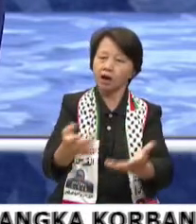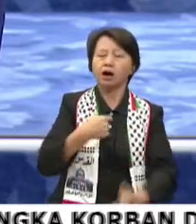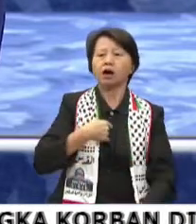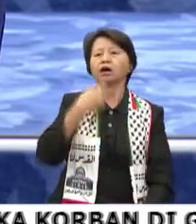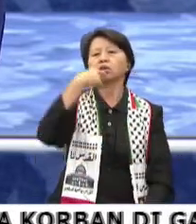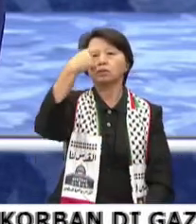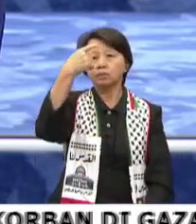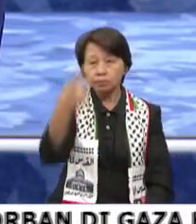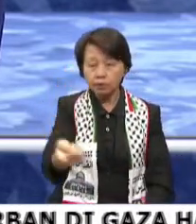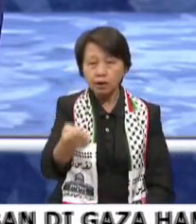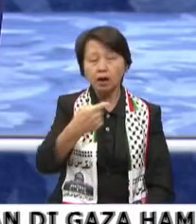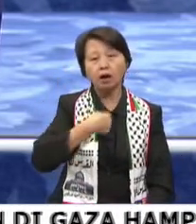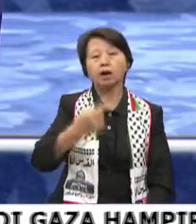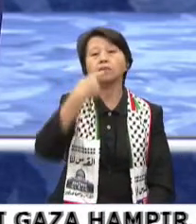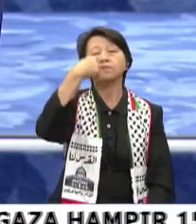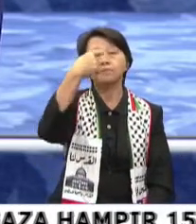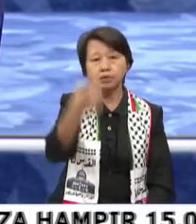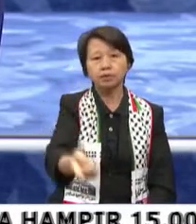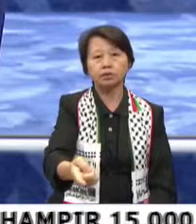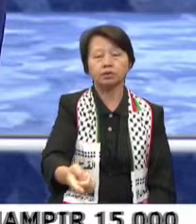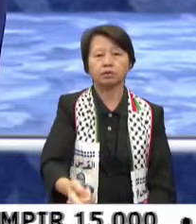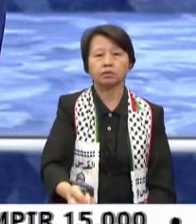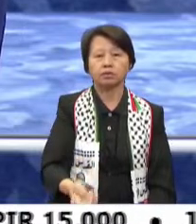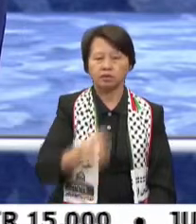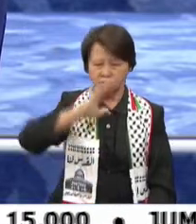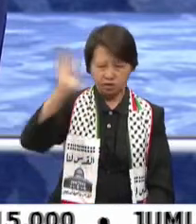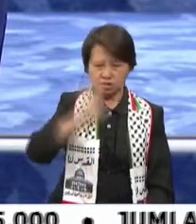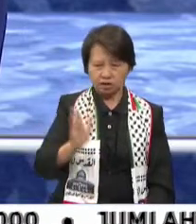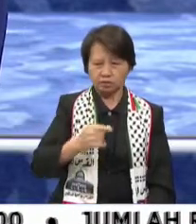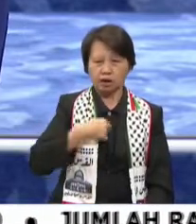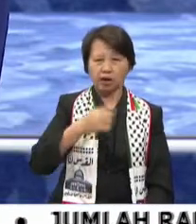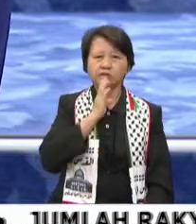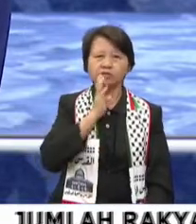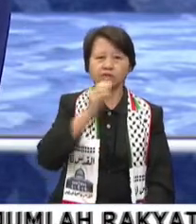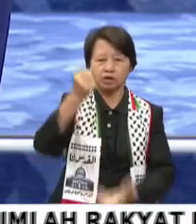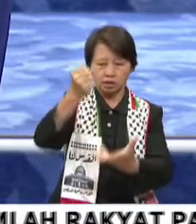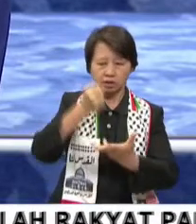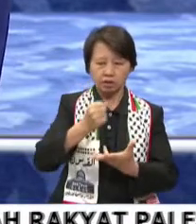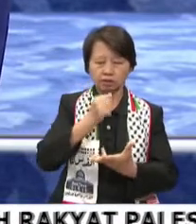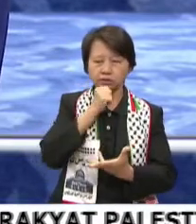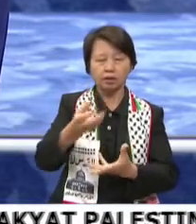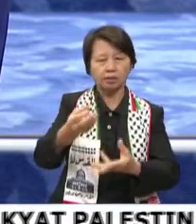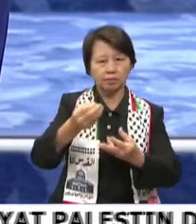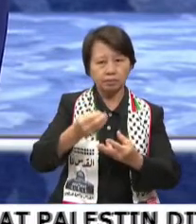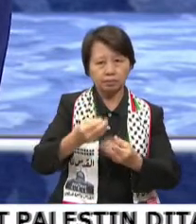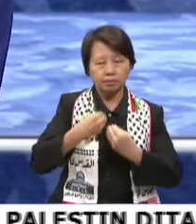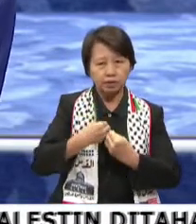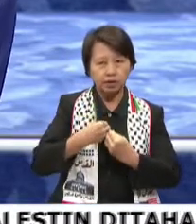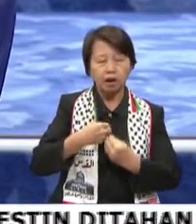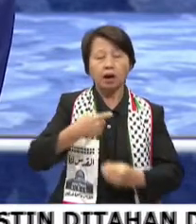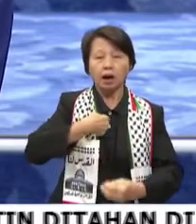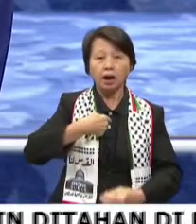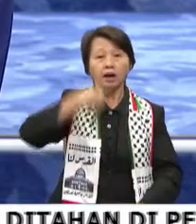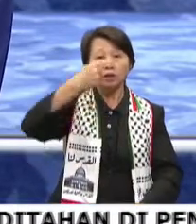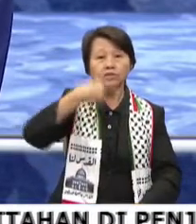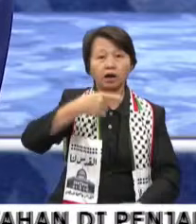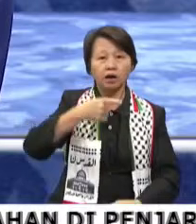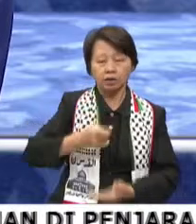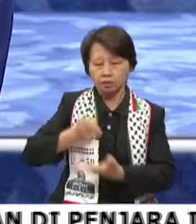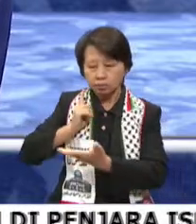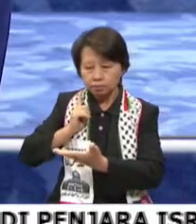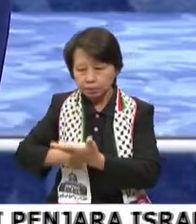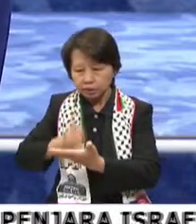beritahu saya beritahu tak pernah saya katakan peruntukan tidak diberikan saya kata